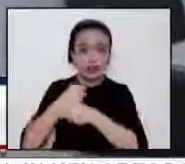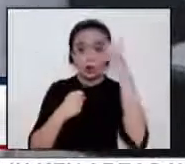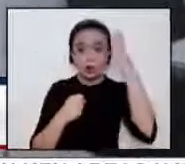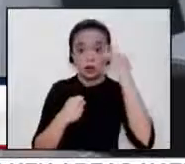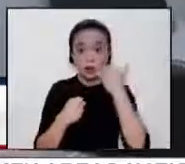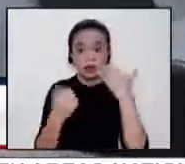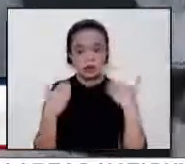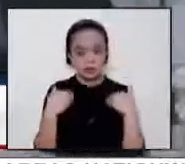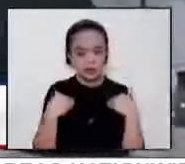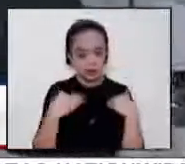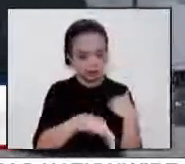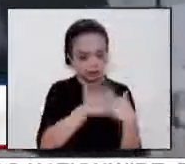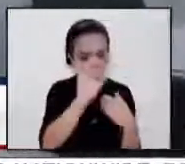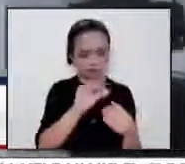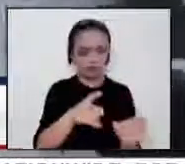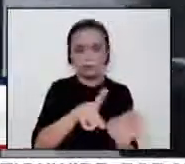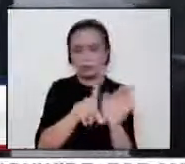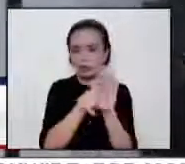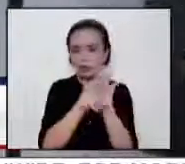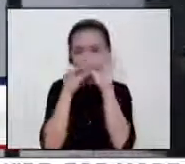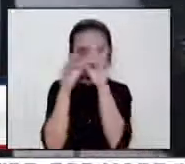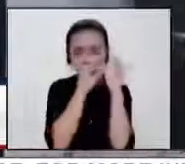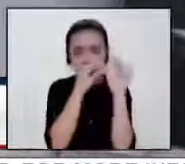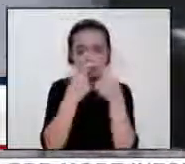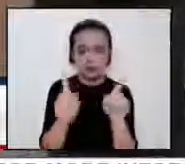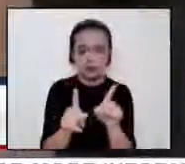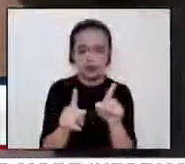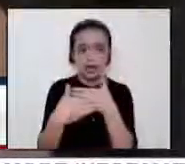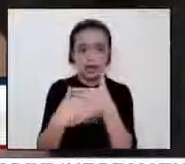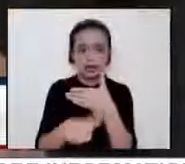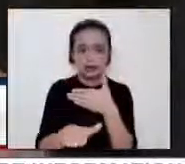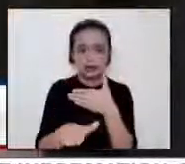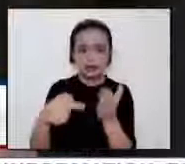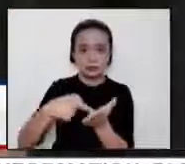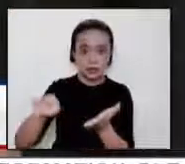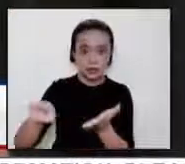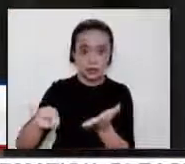na droga ngunit nakalabas matapos magpiyansa.